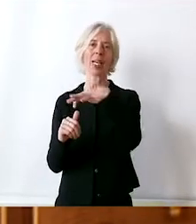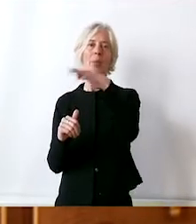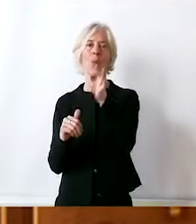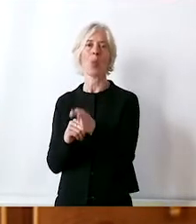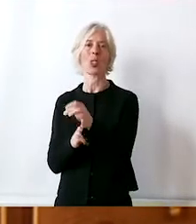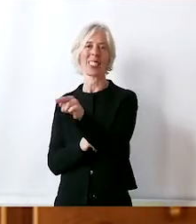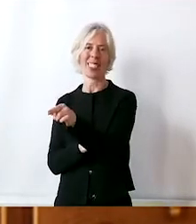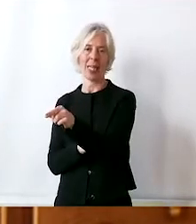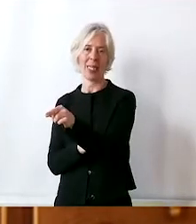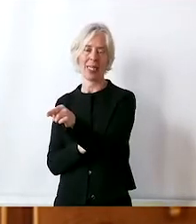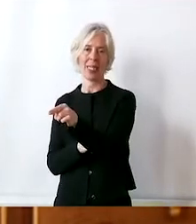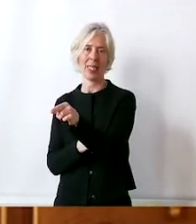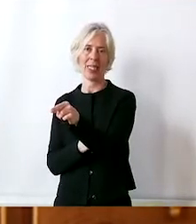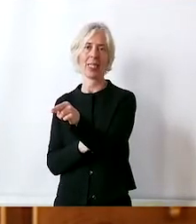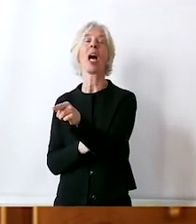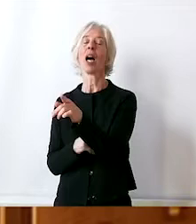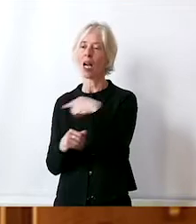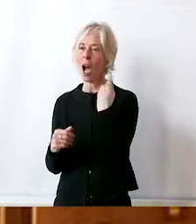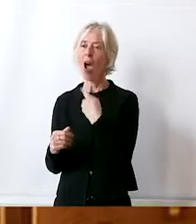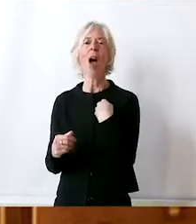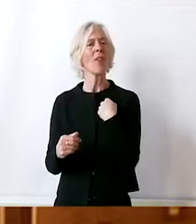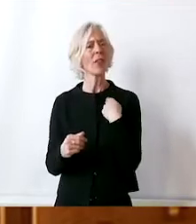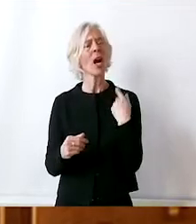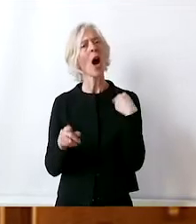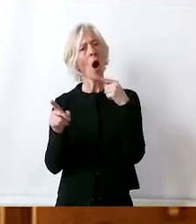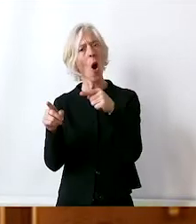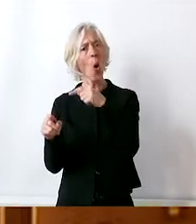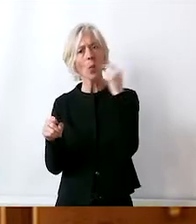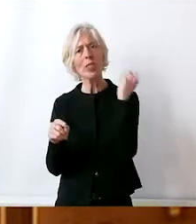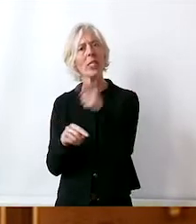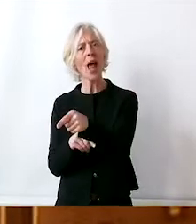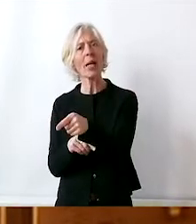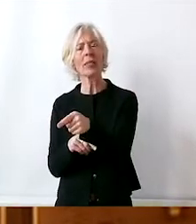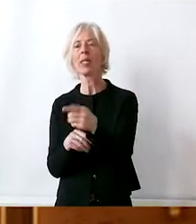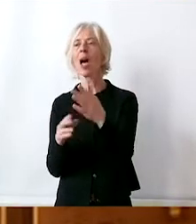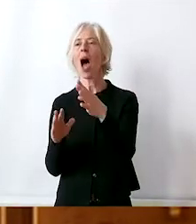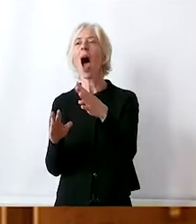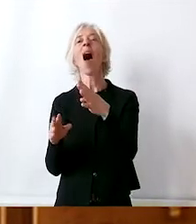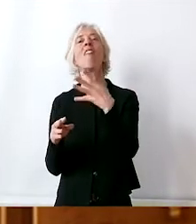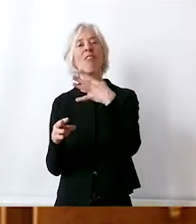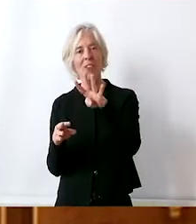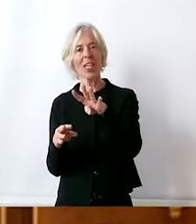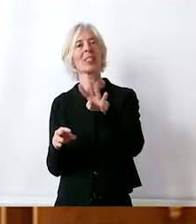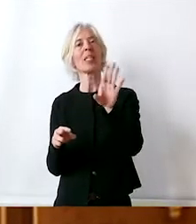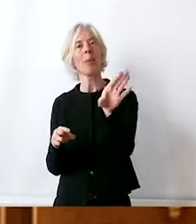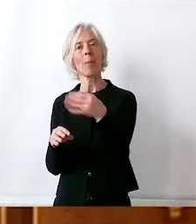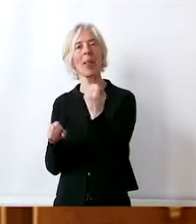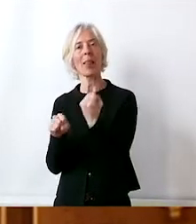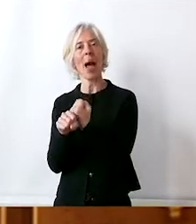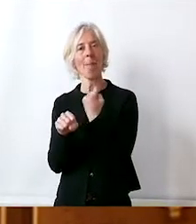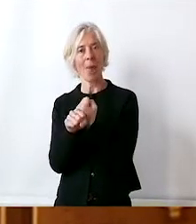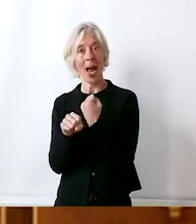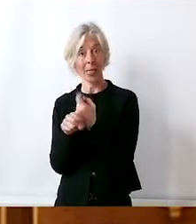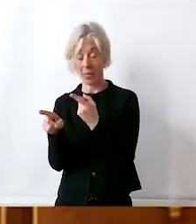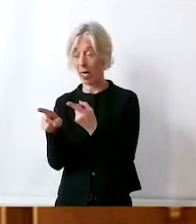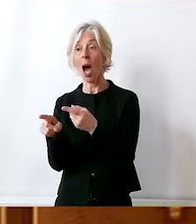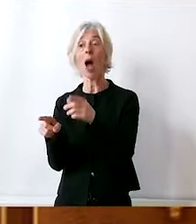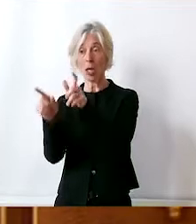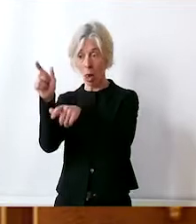40 Mitarbeiter in Russland und zahlen denen die Gehälter weiter, aber das Geschäft haben wir eingestellt.